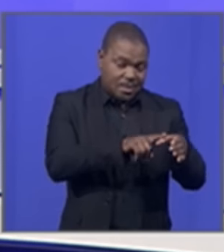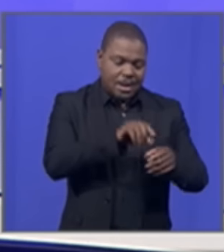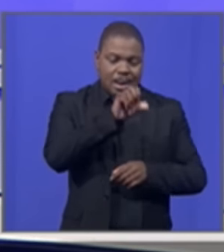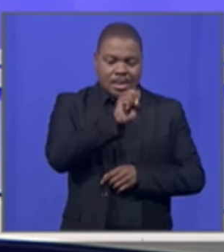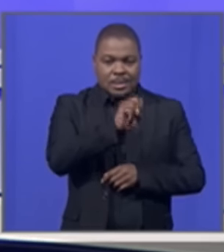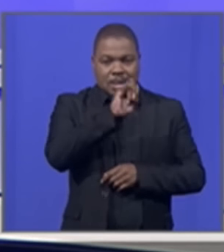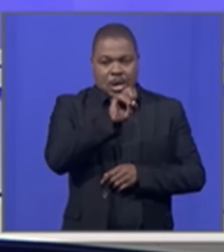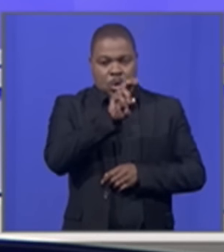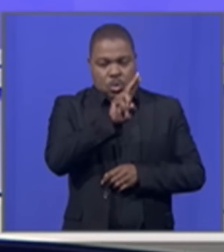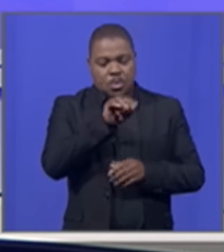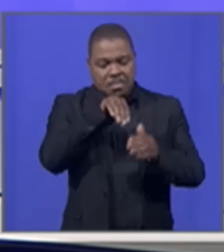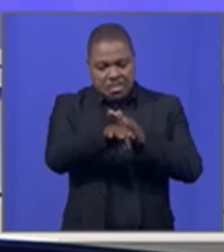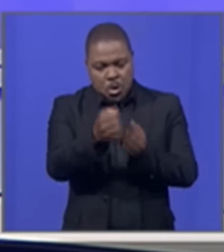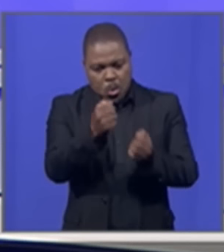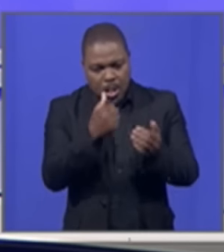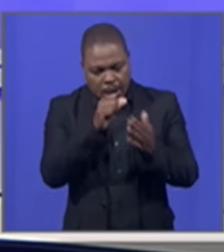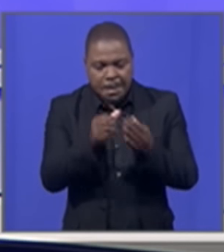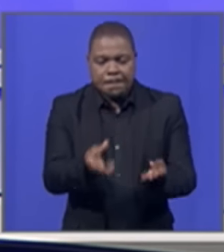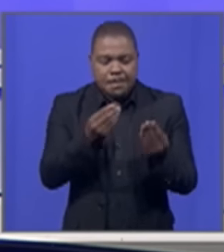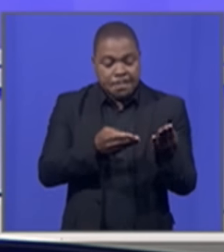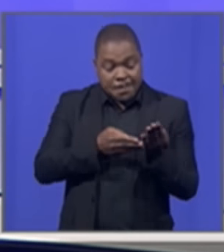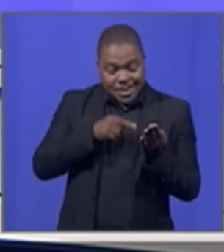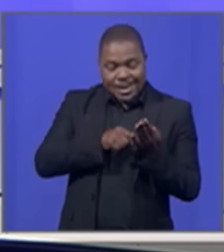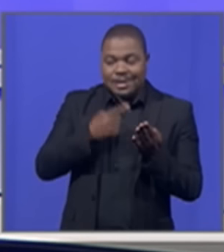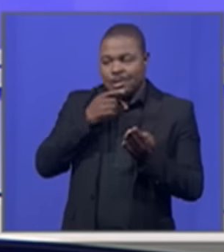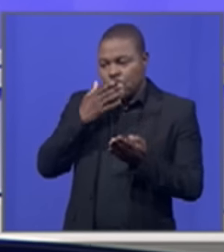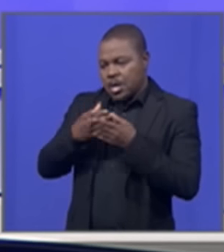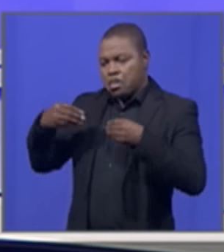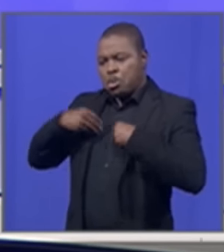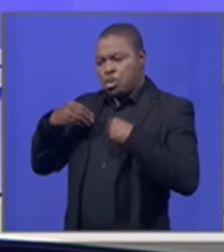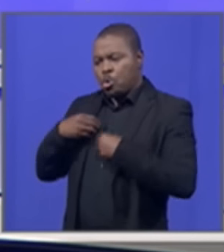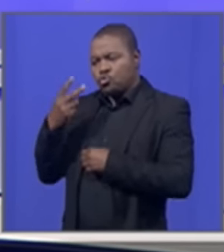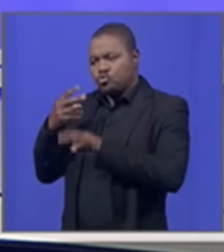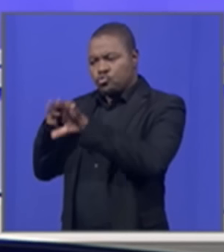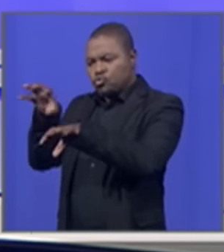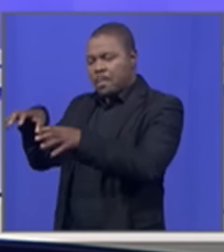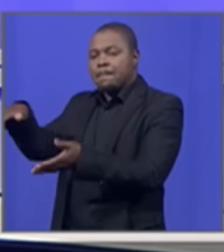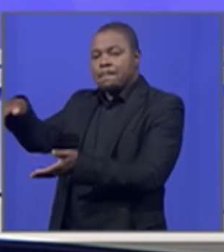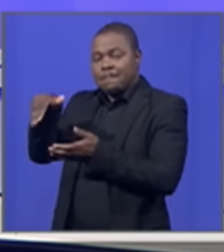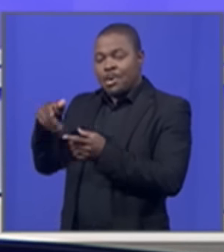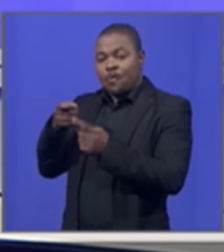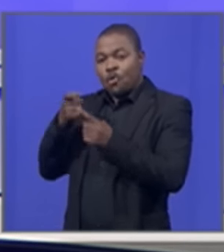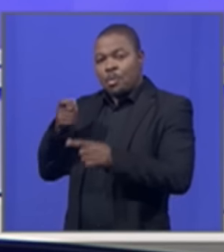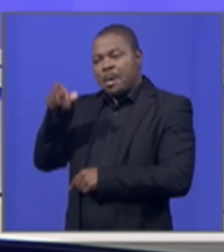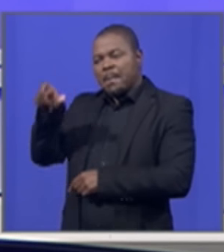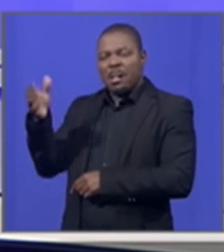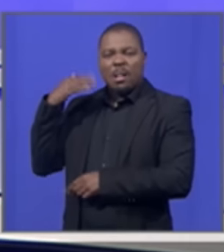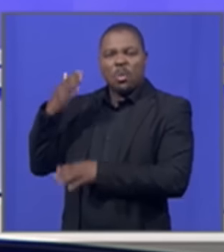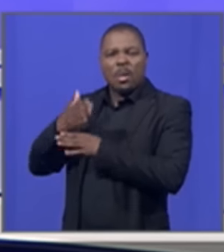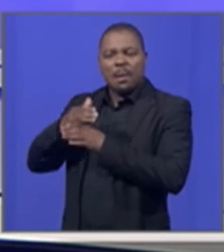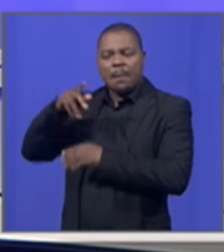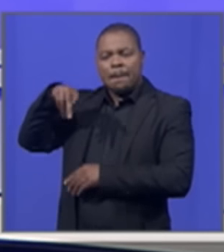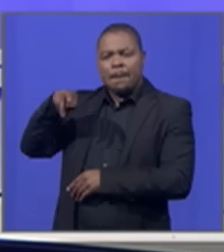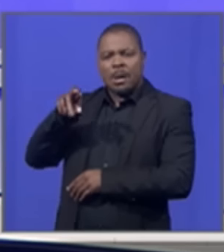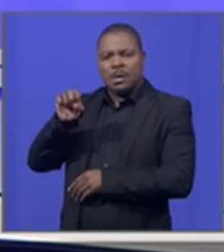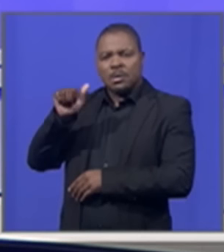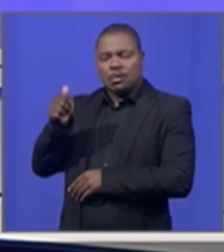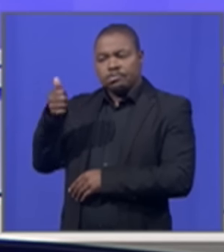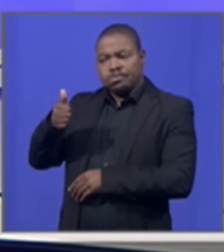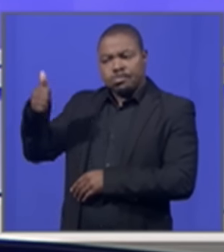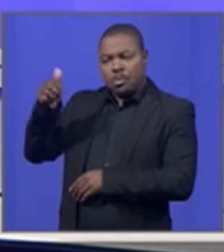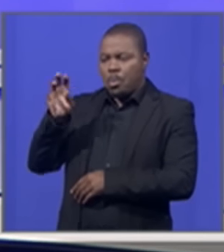le hweditše taelo ya nakwana ya kgorotsheko ya go thopa dithoto tše pedi tša mohlankediphetiši wa peleng wa PRASA Lucky Montana se ke ka ge